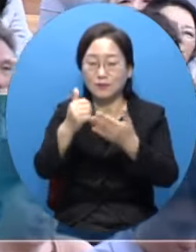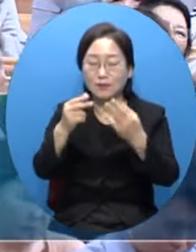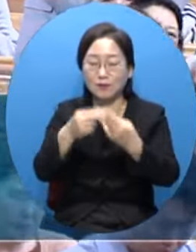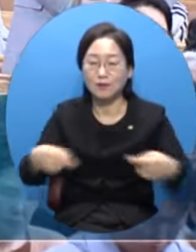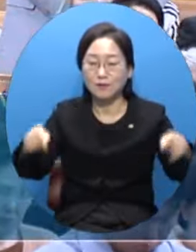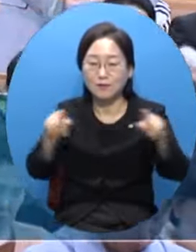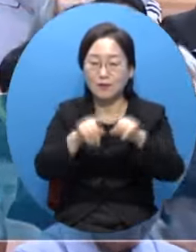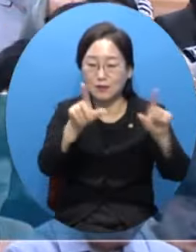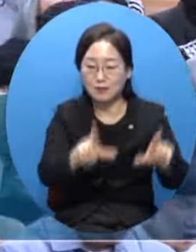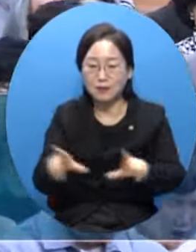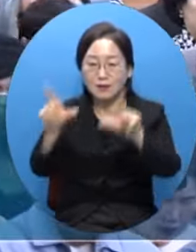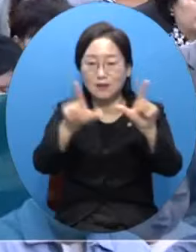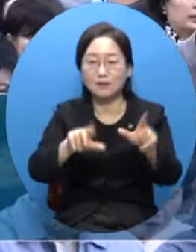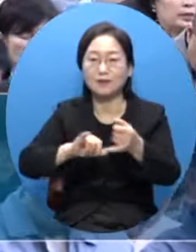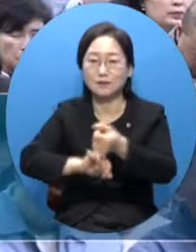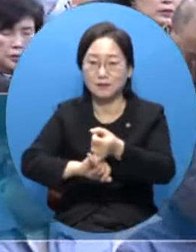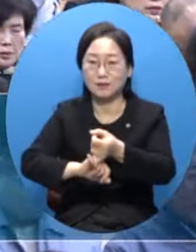주님과 함께 살겠습니다.